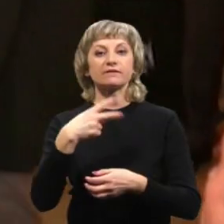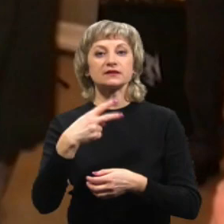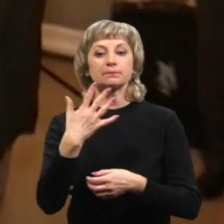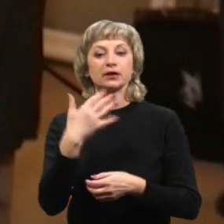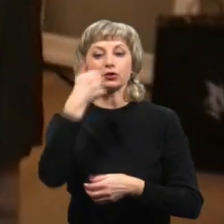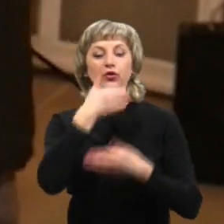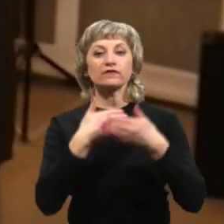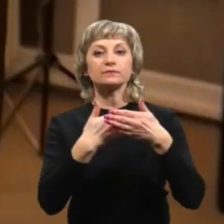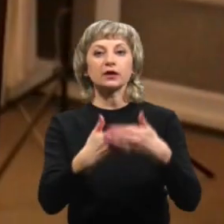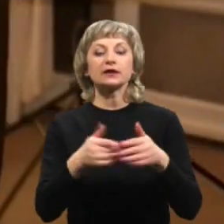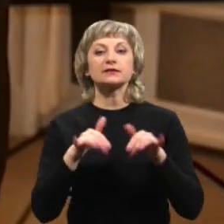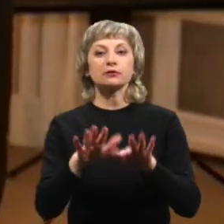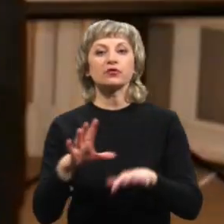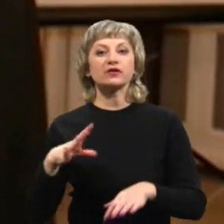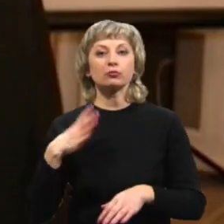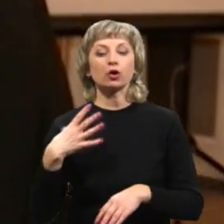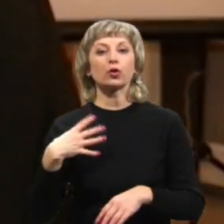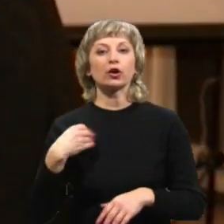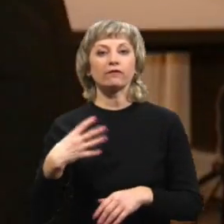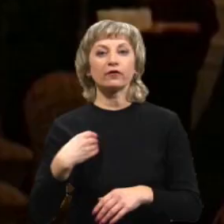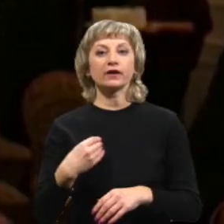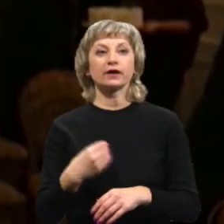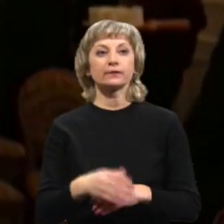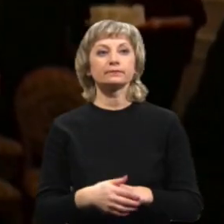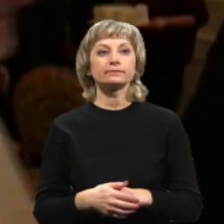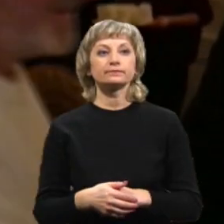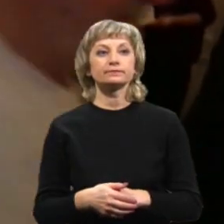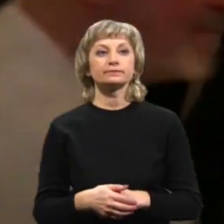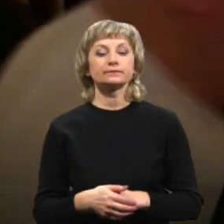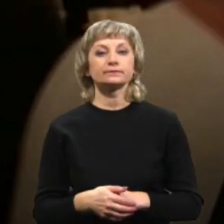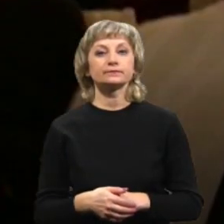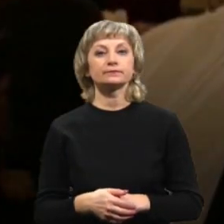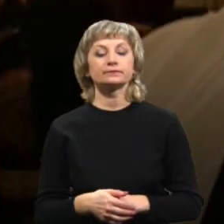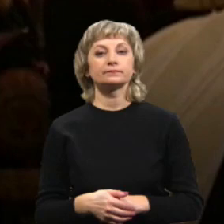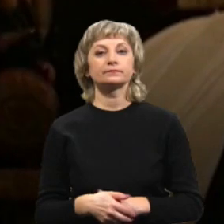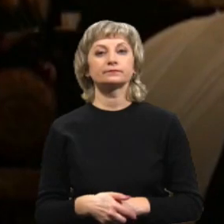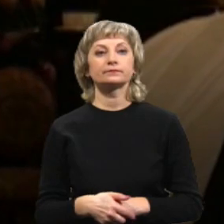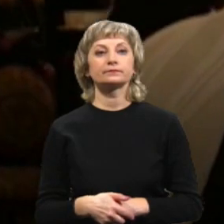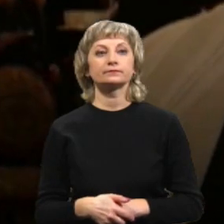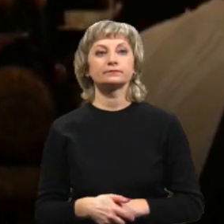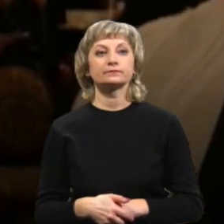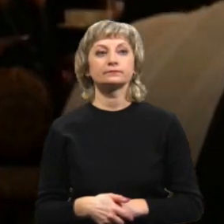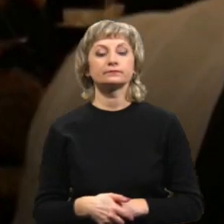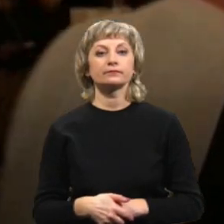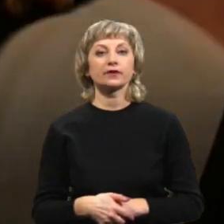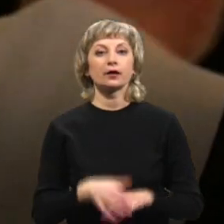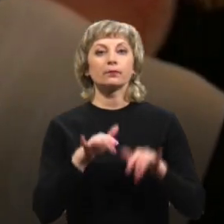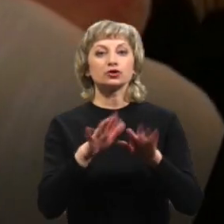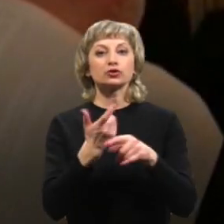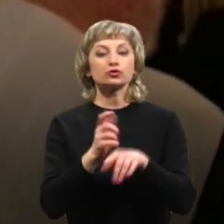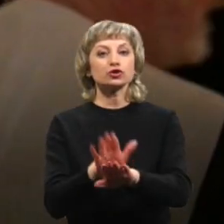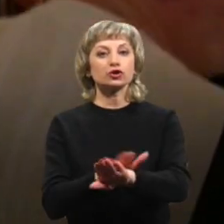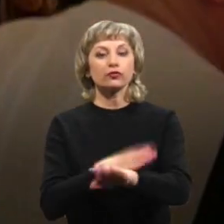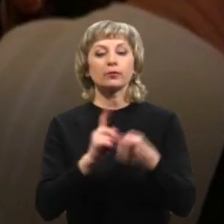років поспіль. Церемонія відбулася у Львові. It's a long process. You heard it also with one family. Процедура дуже довга.